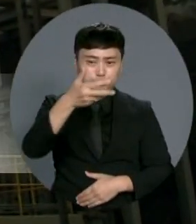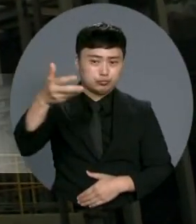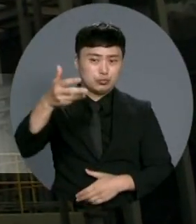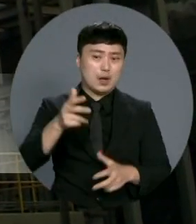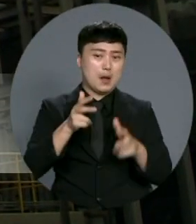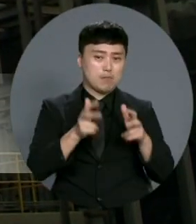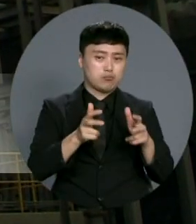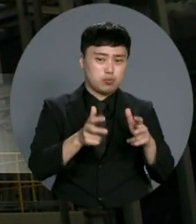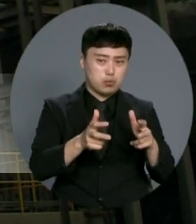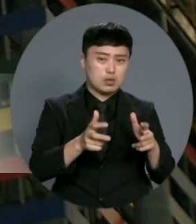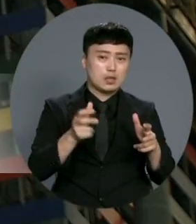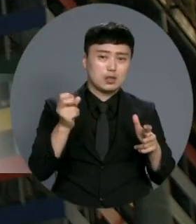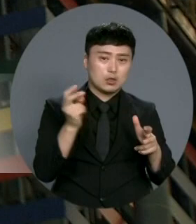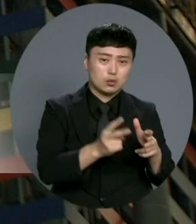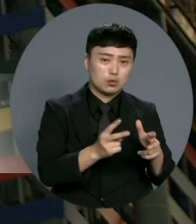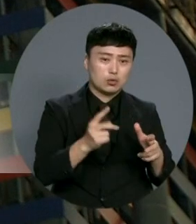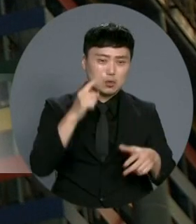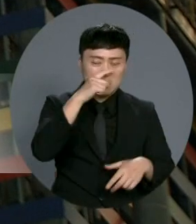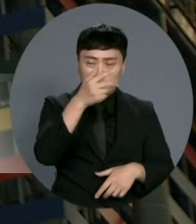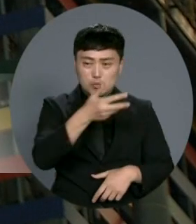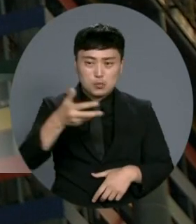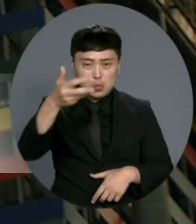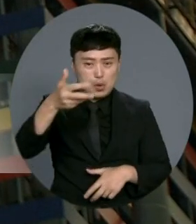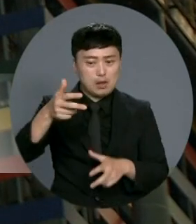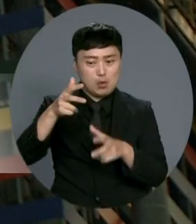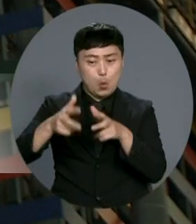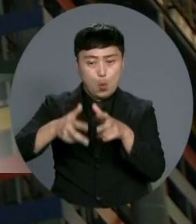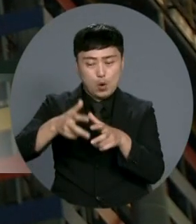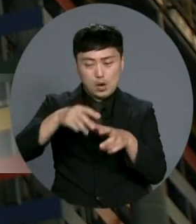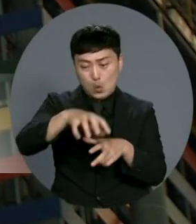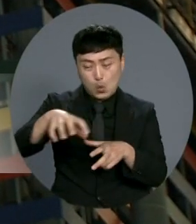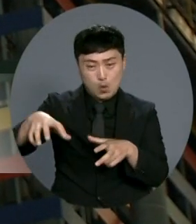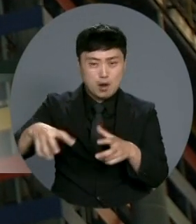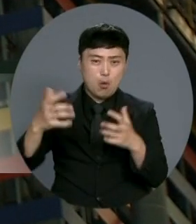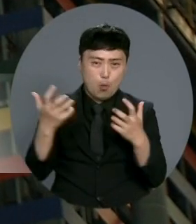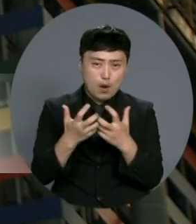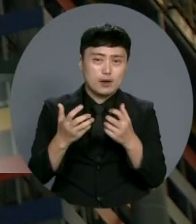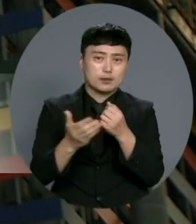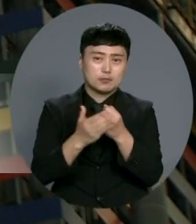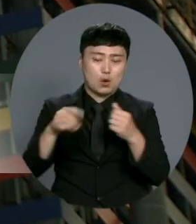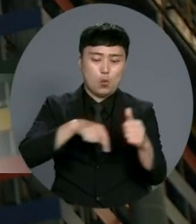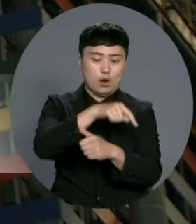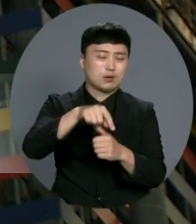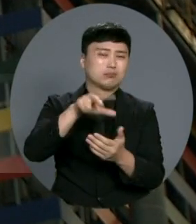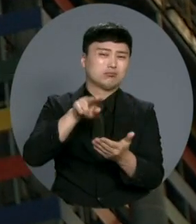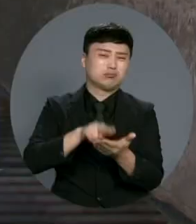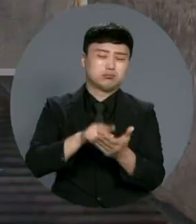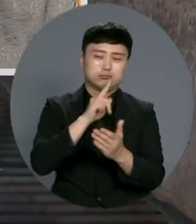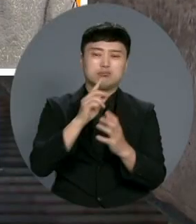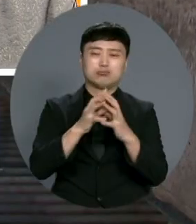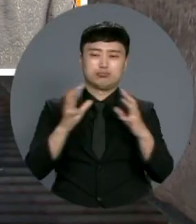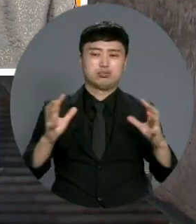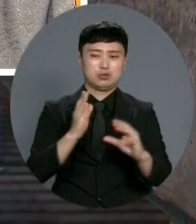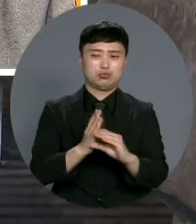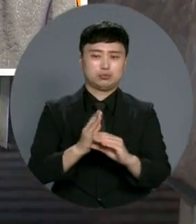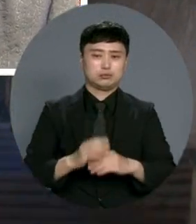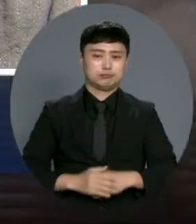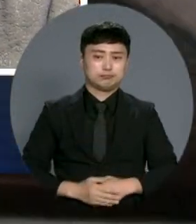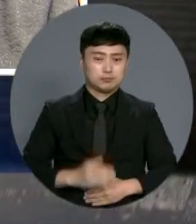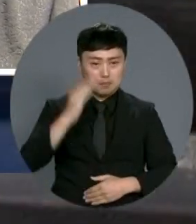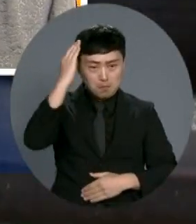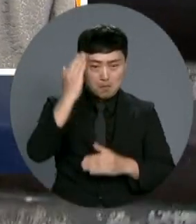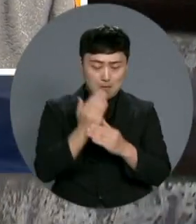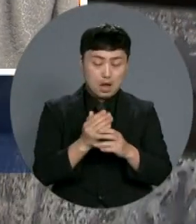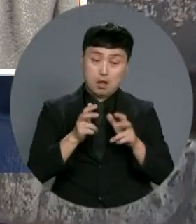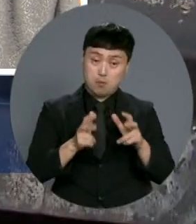발전 시설과 대기오염물질 배출 사업장이 밀집해 있어 환경 문제가 끊이지 않습니다. 석탄발전소가 지금